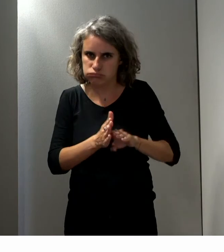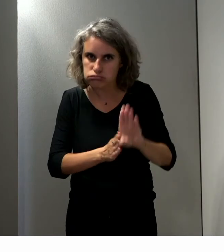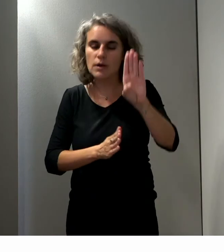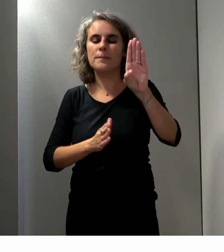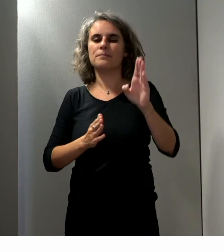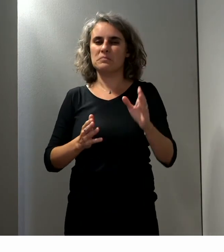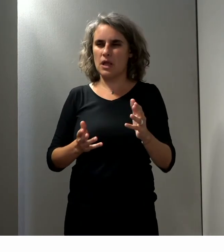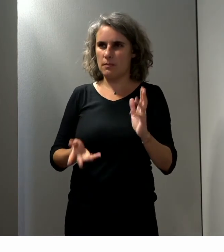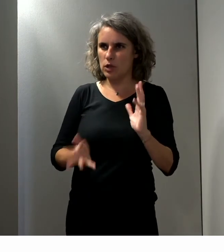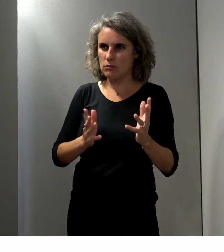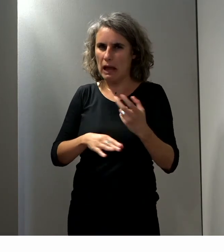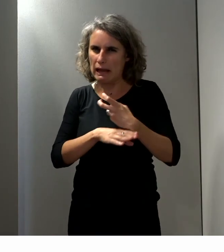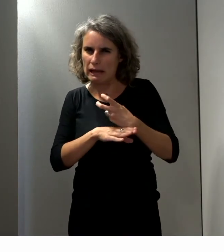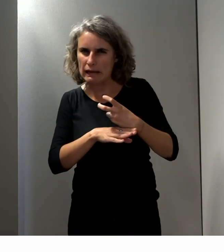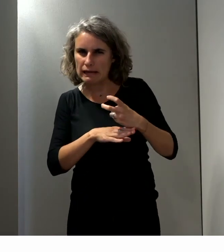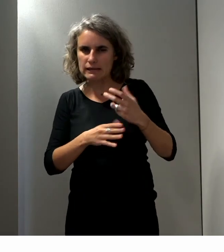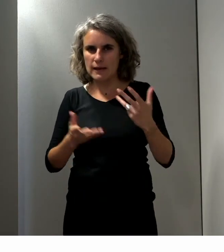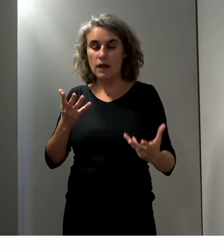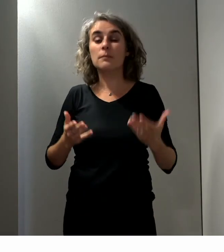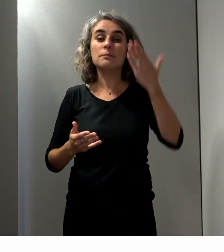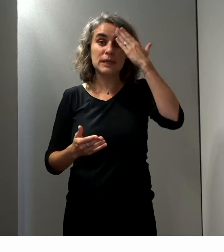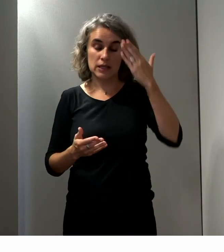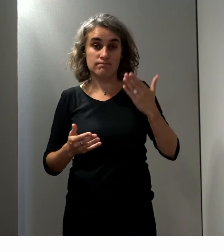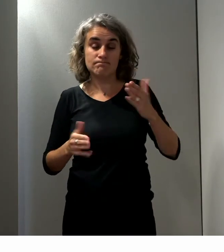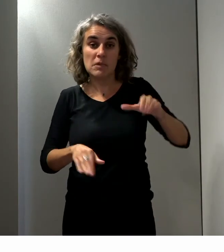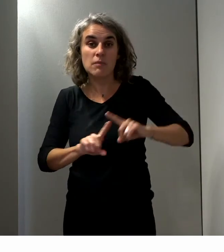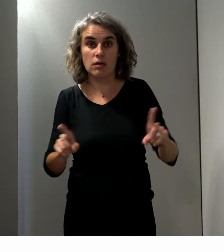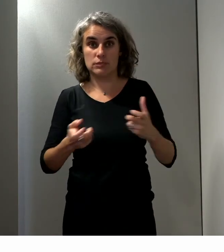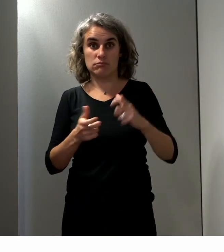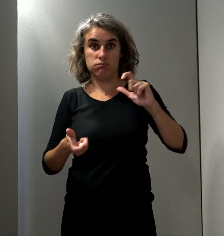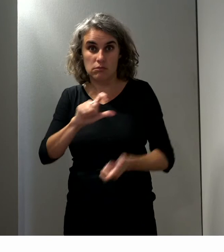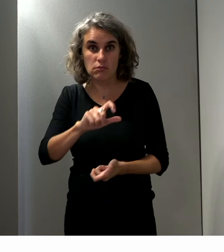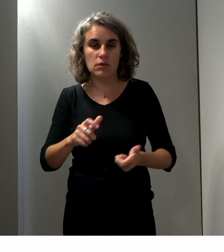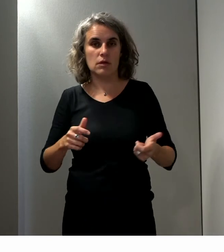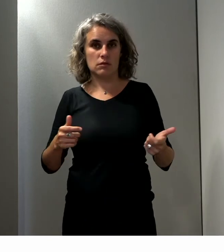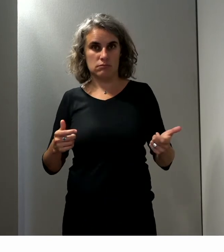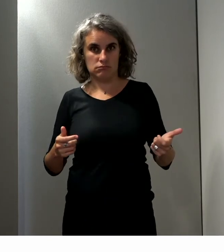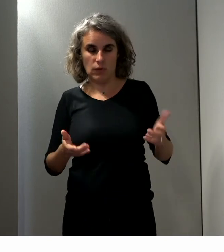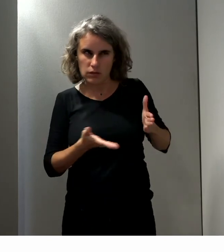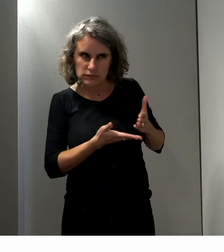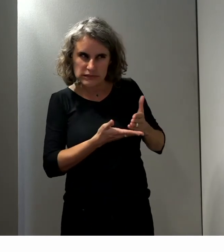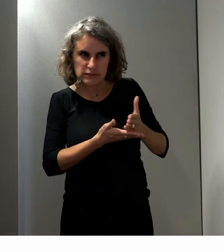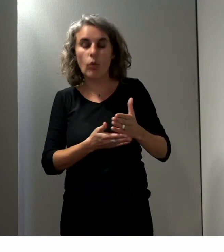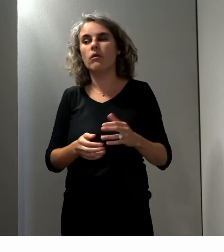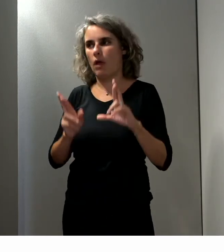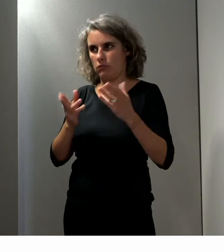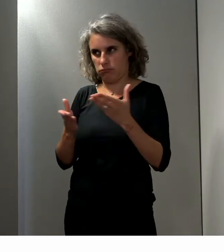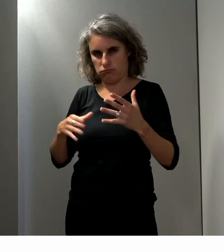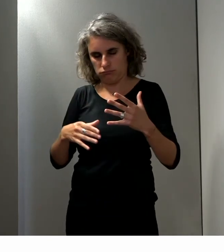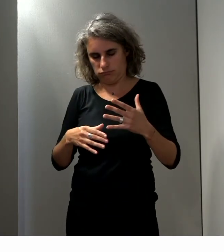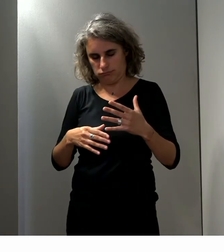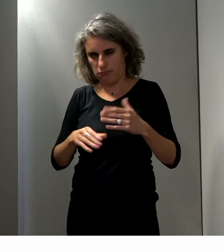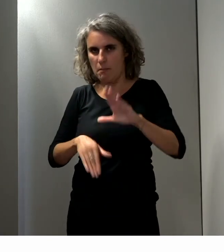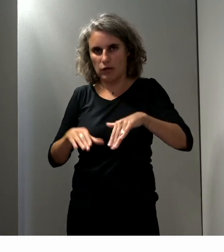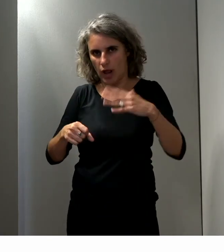de pouvoir quantifier cette prise de risque. Au fond, si ça ne marche pas, est-ce que le chemin, on aura... Et je vous souhaite que ça marche, hein, que ce soit